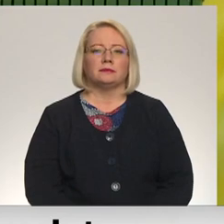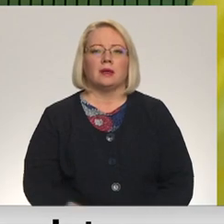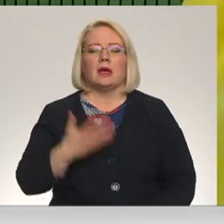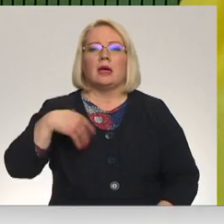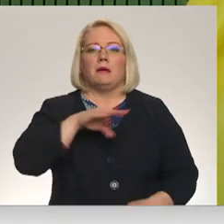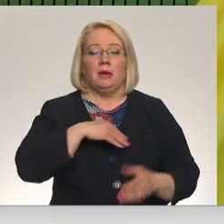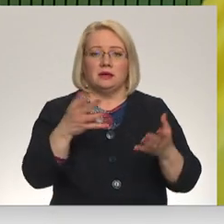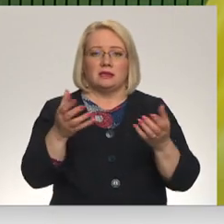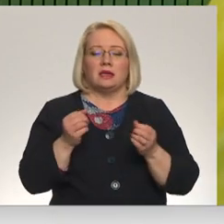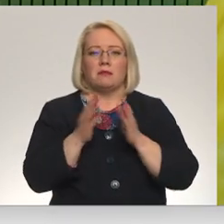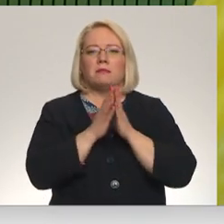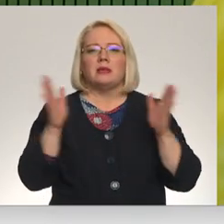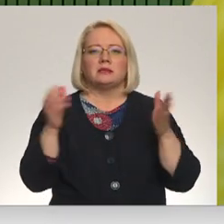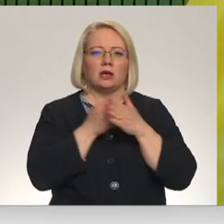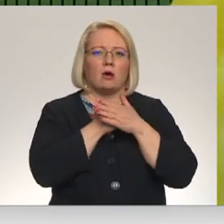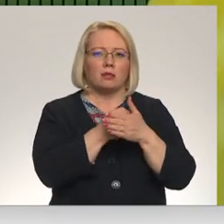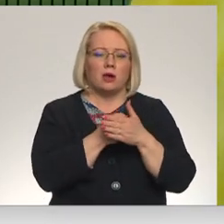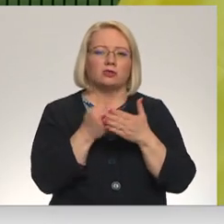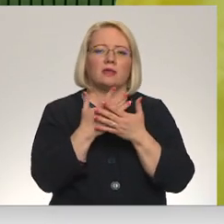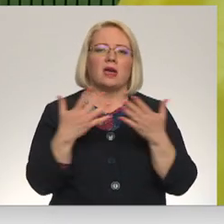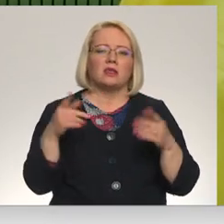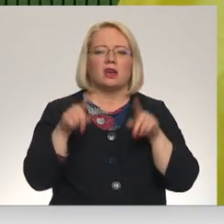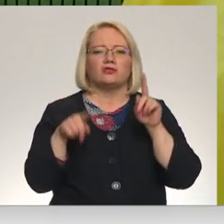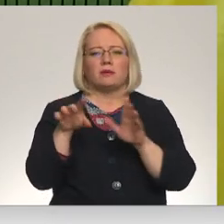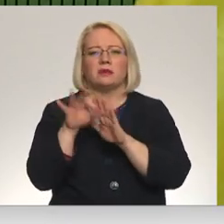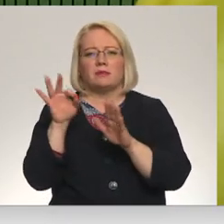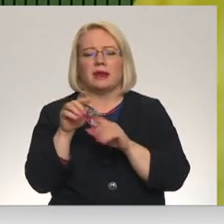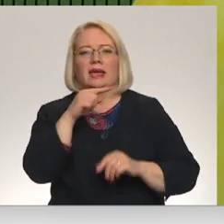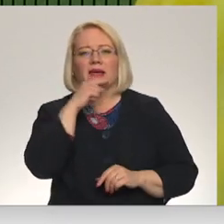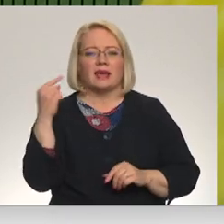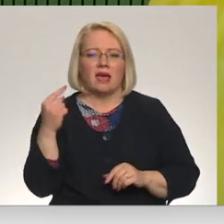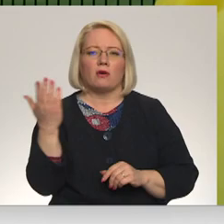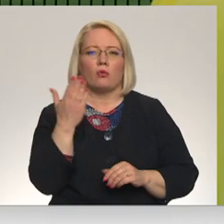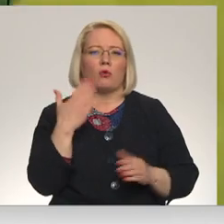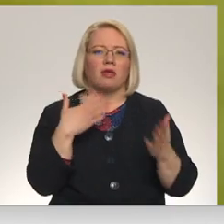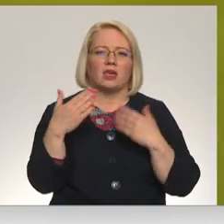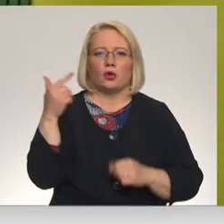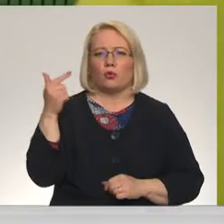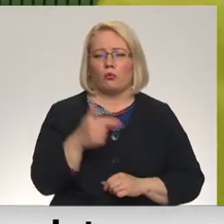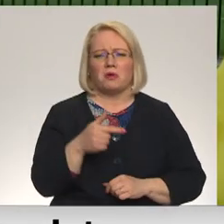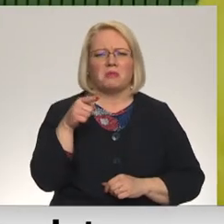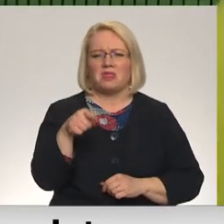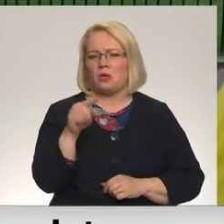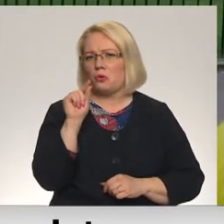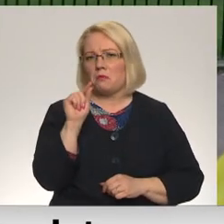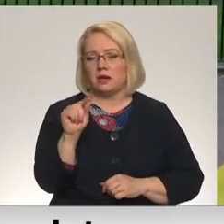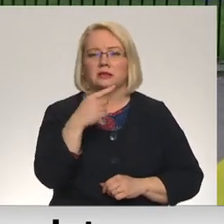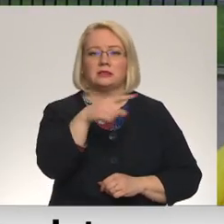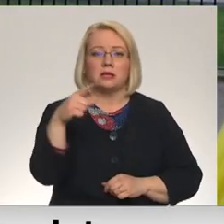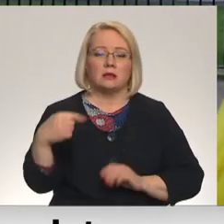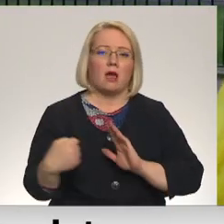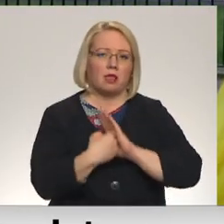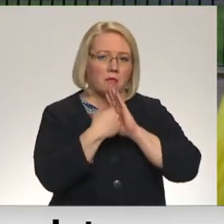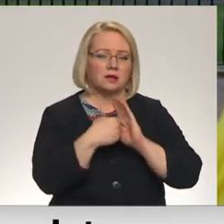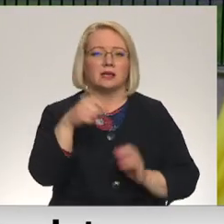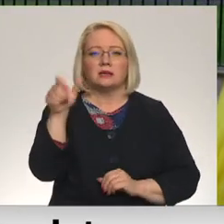Mēs saņemam milzīgu atbalstu. Ar dažiem izņēmumiem te ir krievi, kuri izturas diezgan rupi, taču tādu ir maz. Visi citi mūs atbalsta,